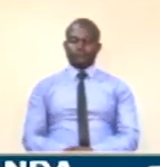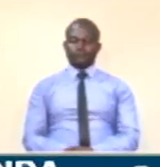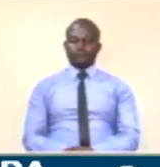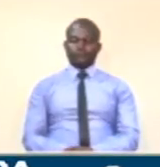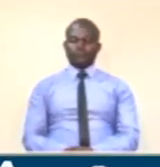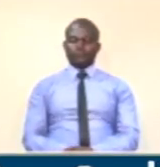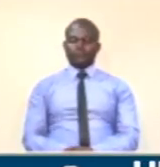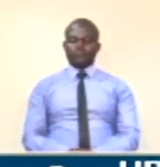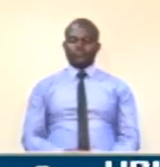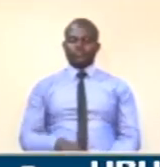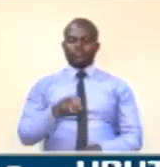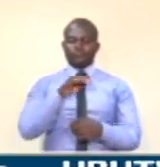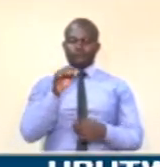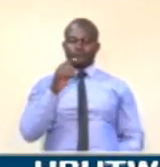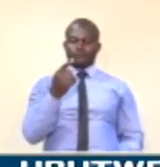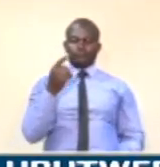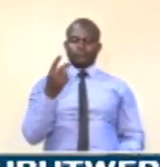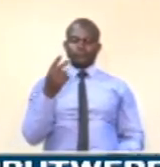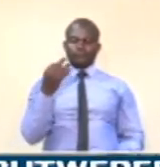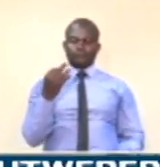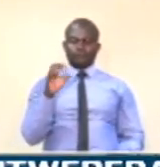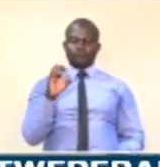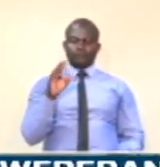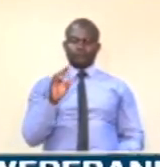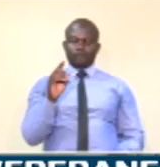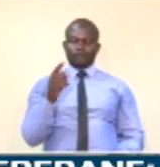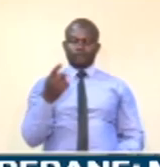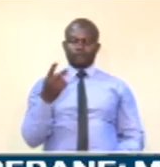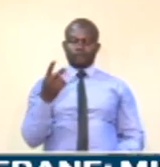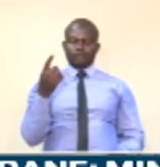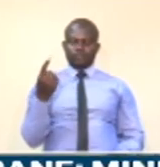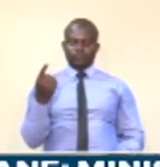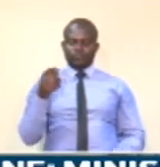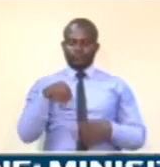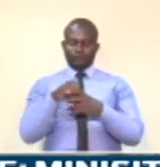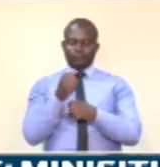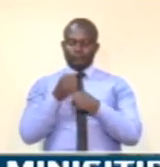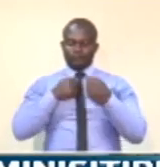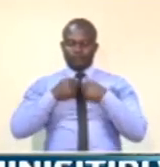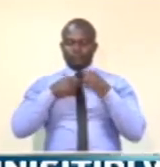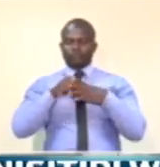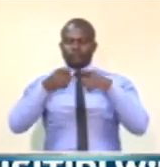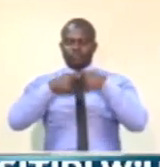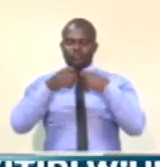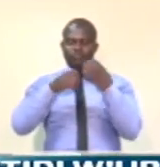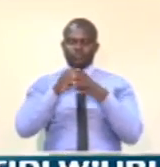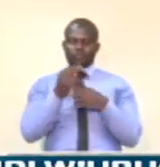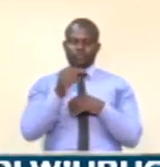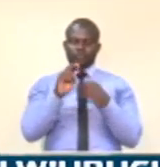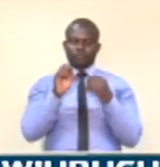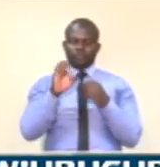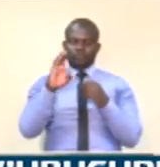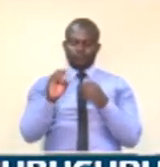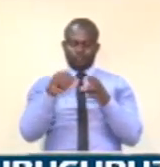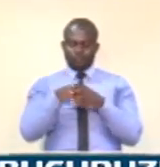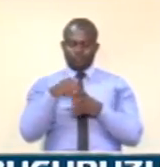imodoka ifite plaque ya 23 akadomo CD akadomo 21 y'umudiplomate w'umunyarwanda ukora muri sosiyete itanga amashanyarazi ya Senelac mu bihugu bigize